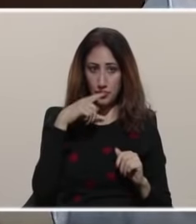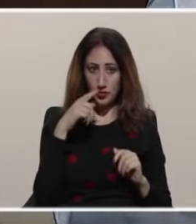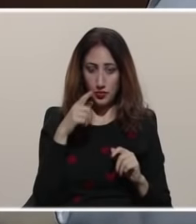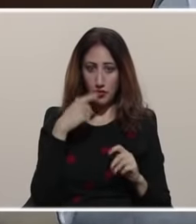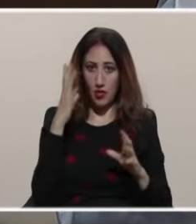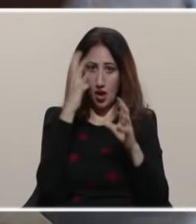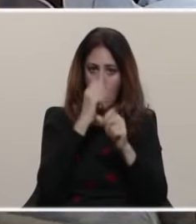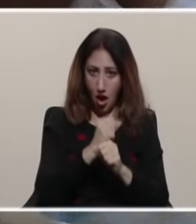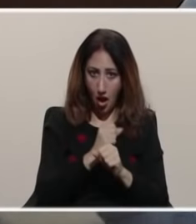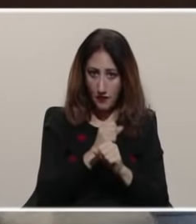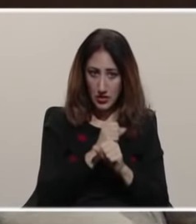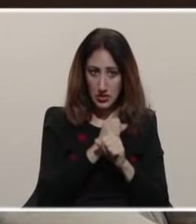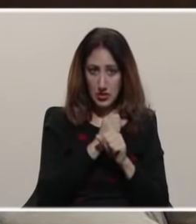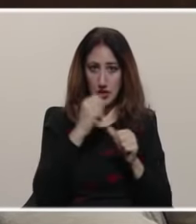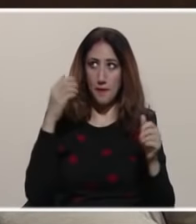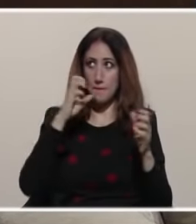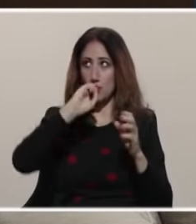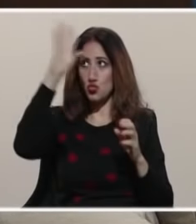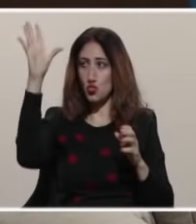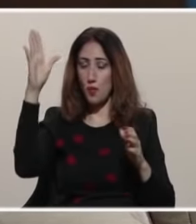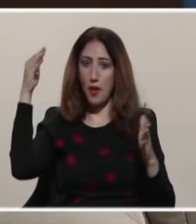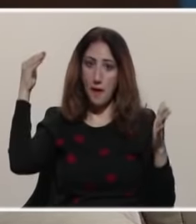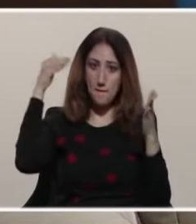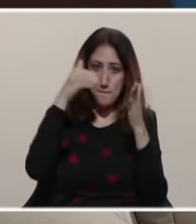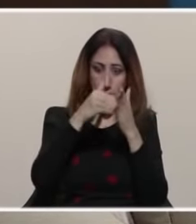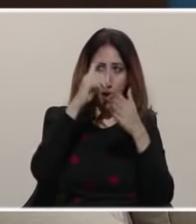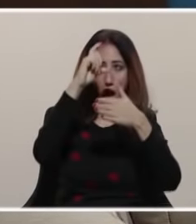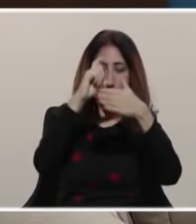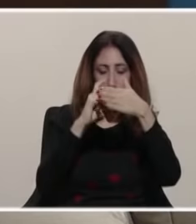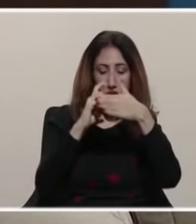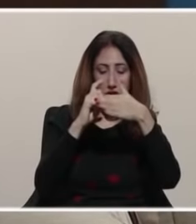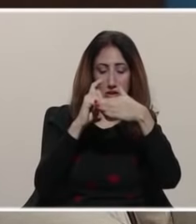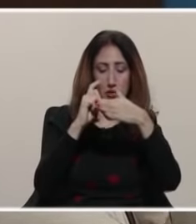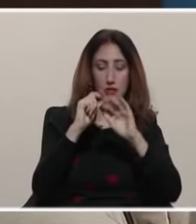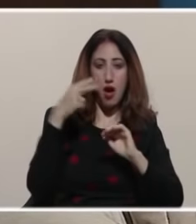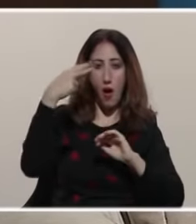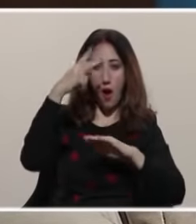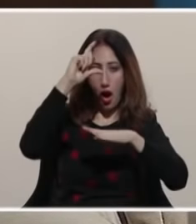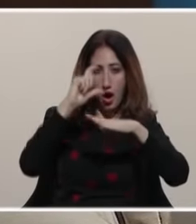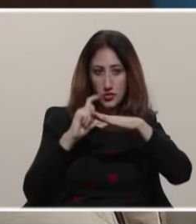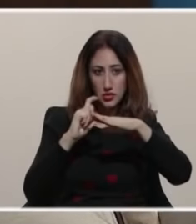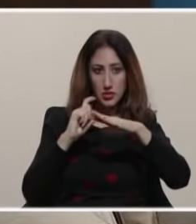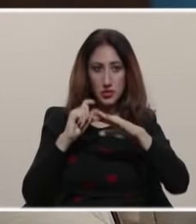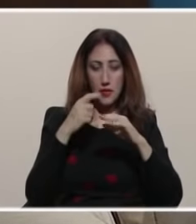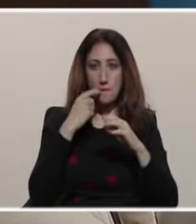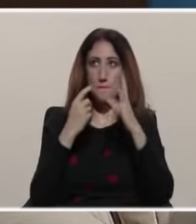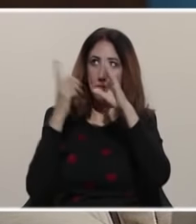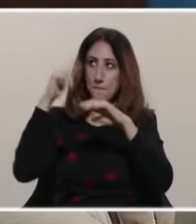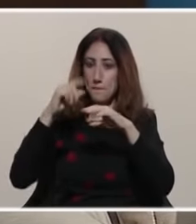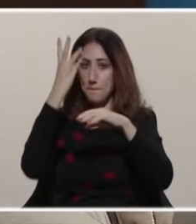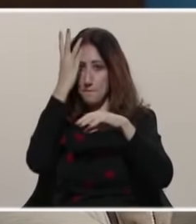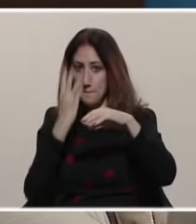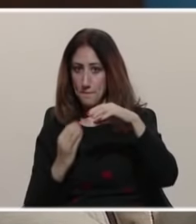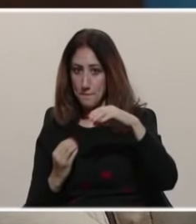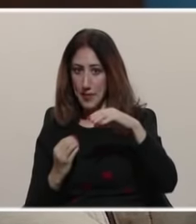حفظة ووردية نهارية تنتهي عند صلاة العصر، وحفظة ووردية ليلية تنتهي عند